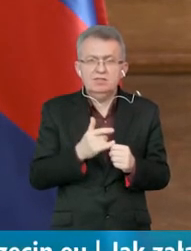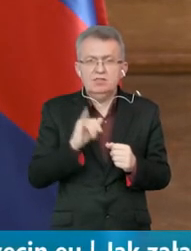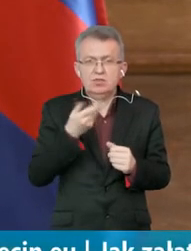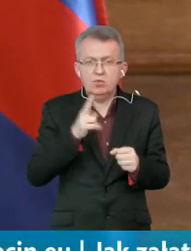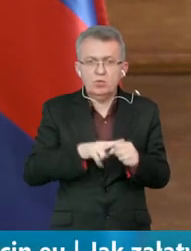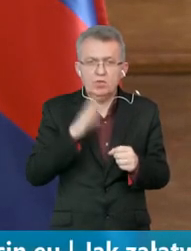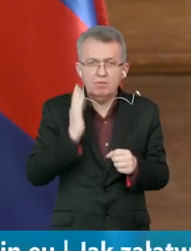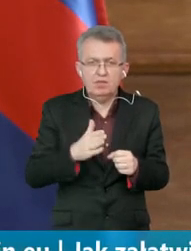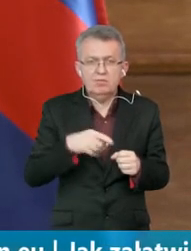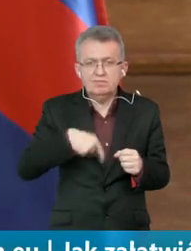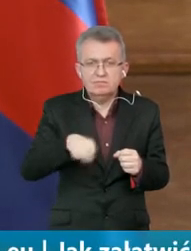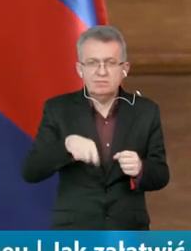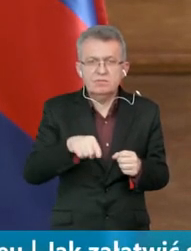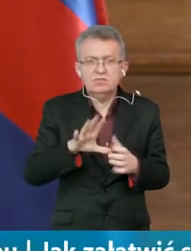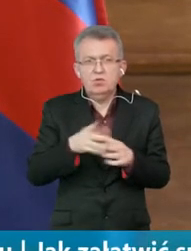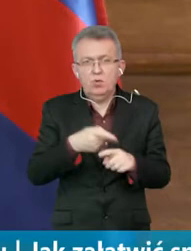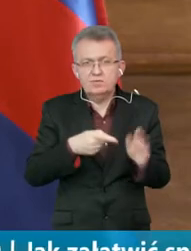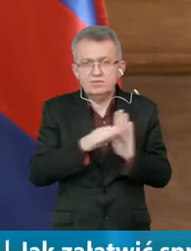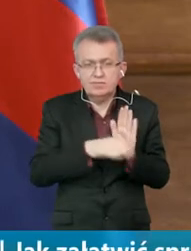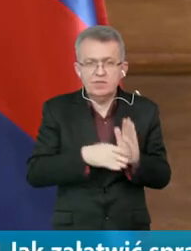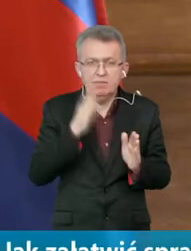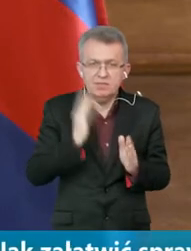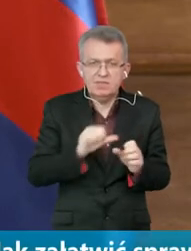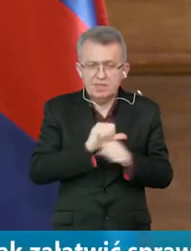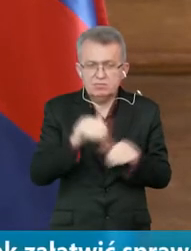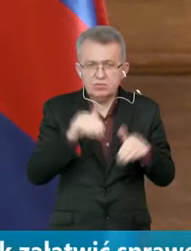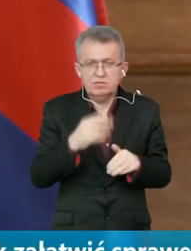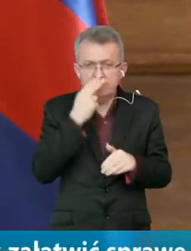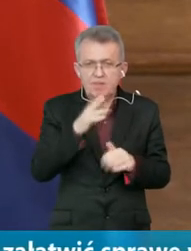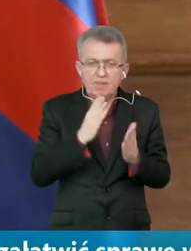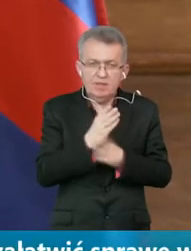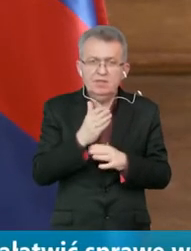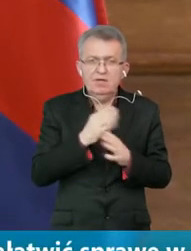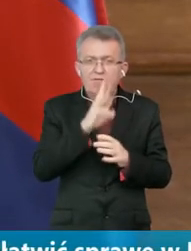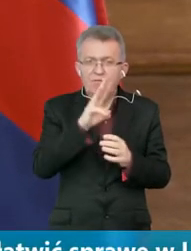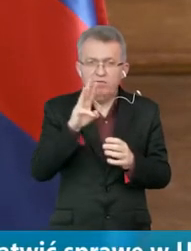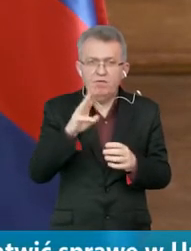które przed nami, związanych z obostrzeniami, znajdziecie na stronach miejskich